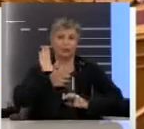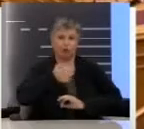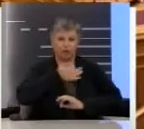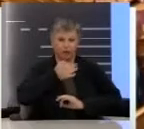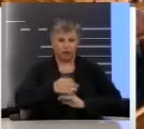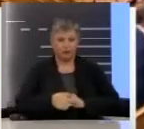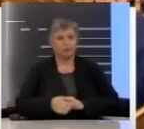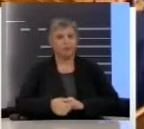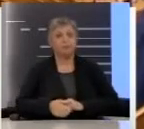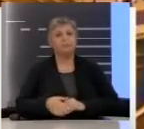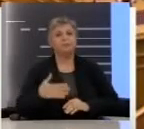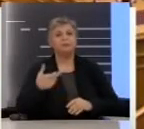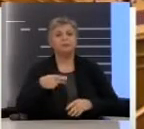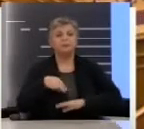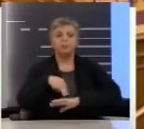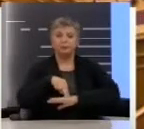Οι βουλευτές,